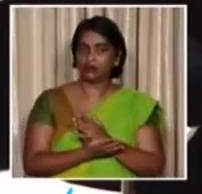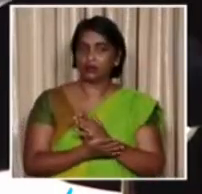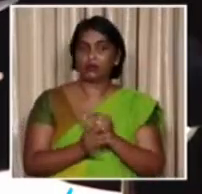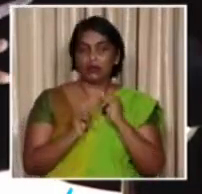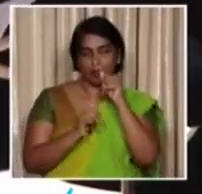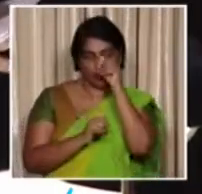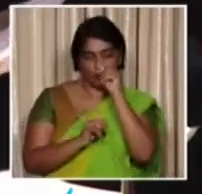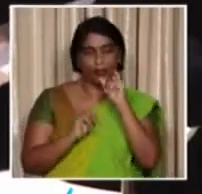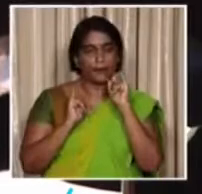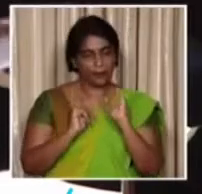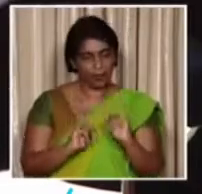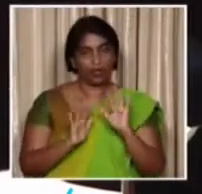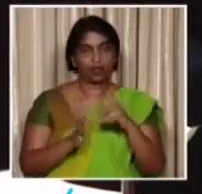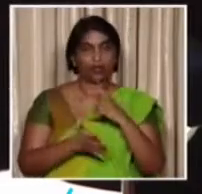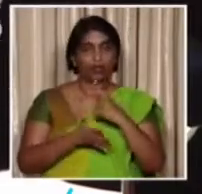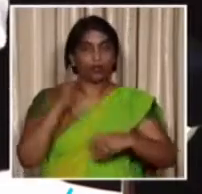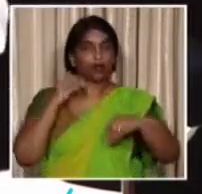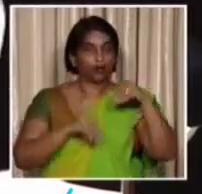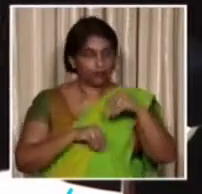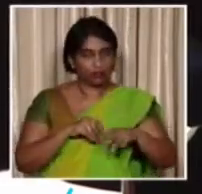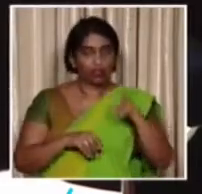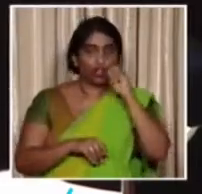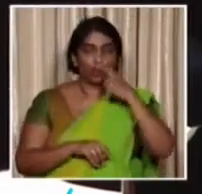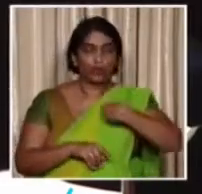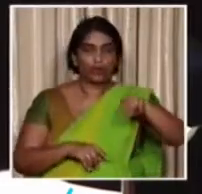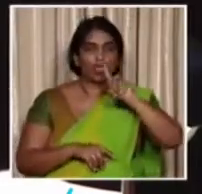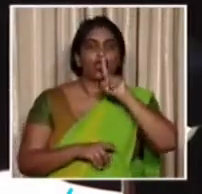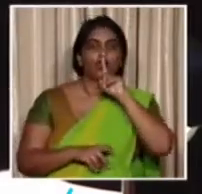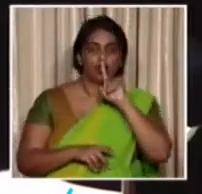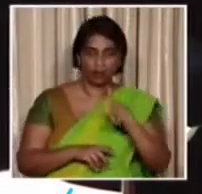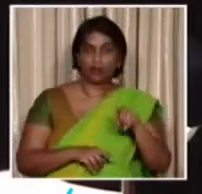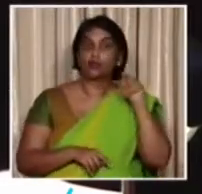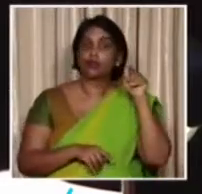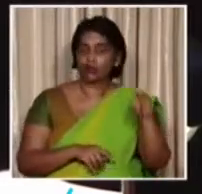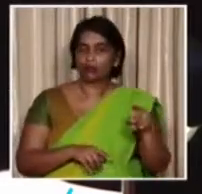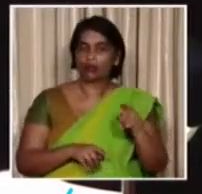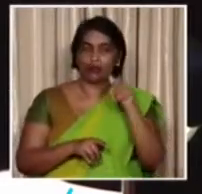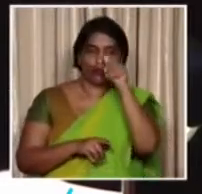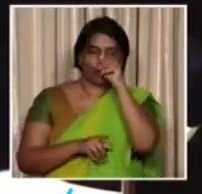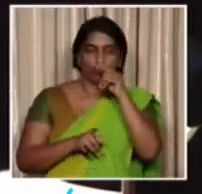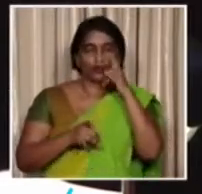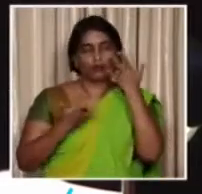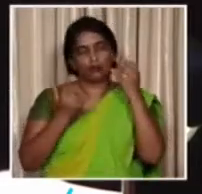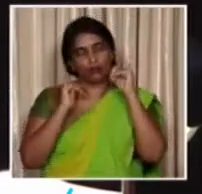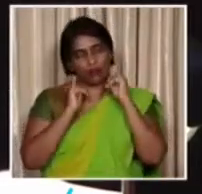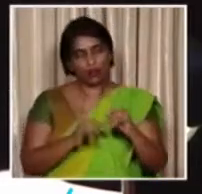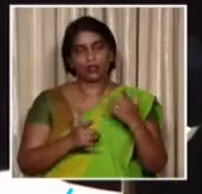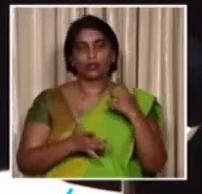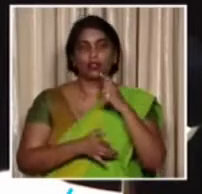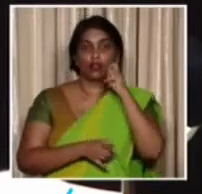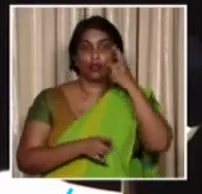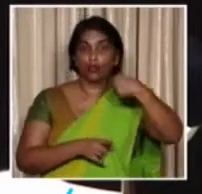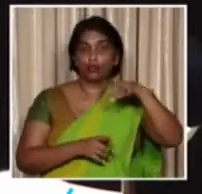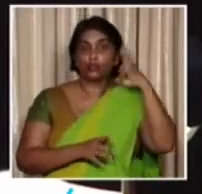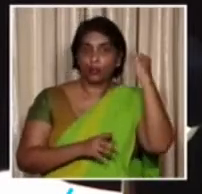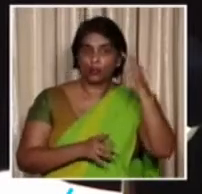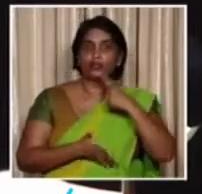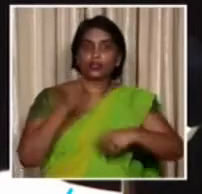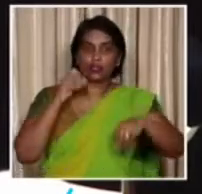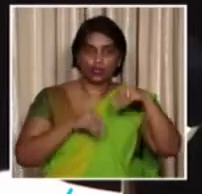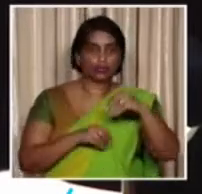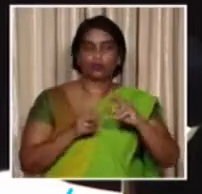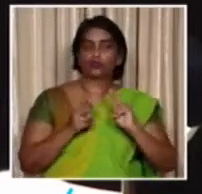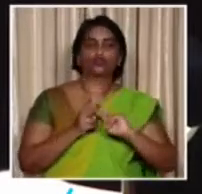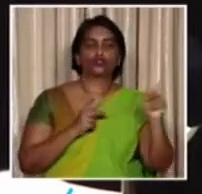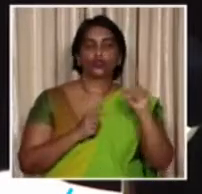දූෂිත තමයි නමුත් ජනමත විචාරණ ඇතුළේ ජනතාවගෙන් ඇහුවා ඒ වෙලාවේදී දූෂිත නැතිවරණයකදී හරි ජනතාව ප්‍රතිඵලයව ජනතාව ඡන්දේපා